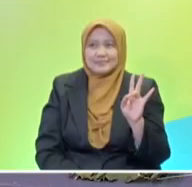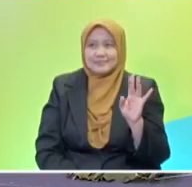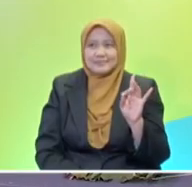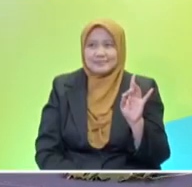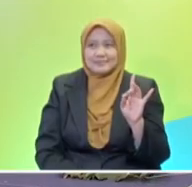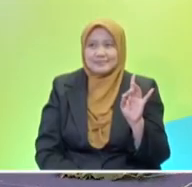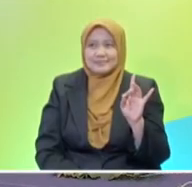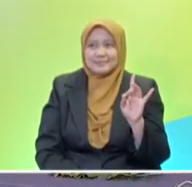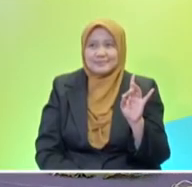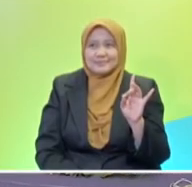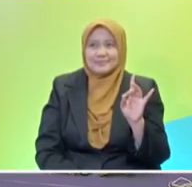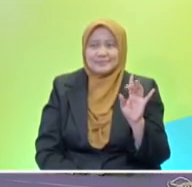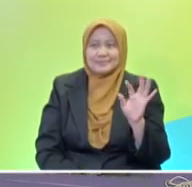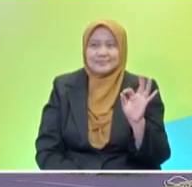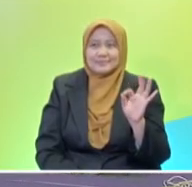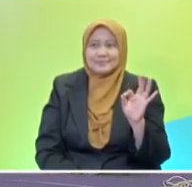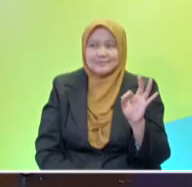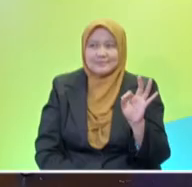1, 2, 3, 4, 5, 6, 7. Tepuk tangan sikit.